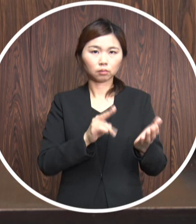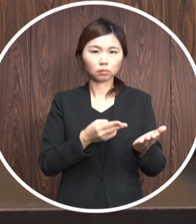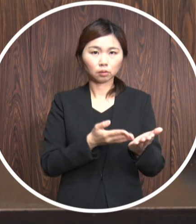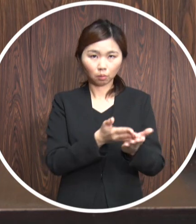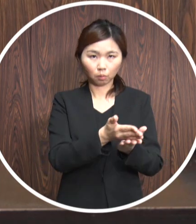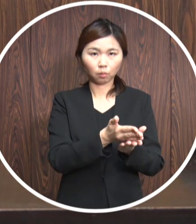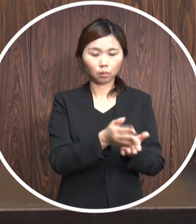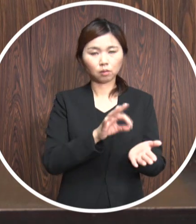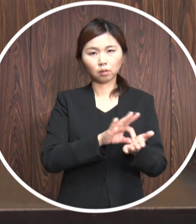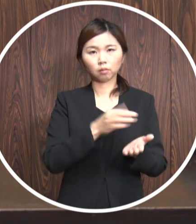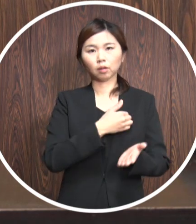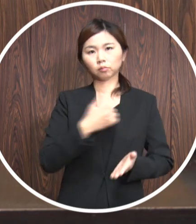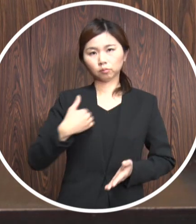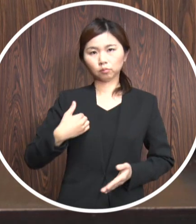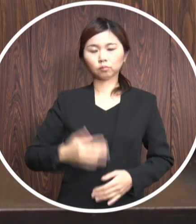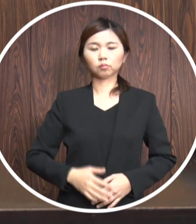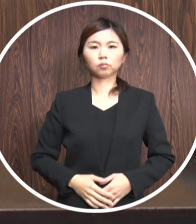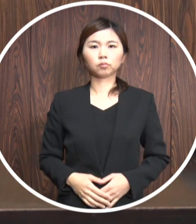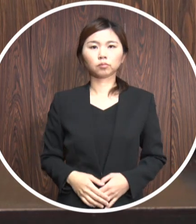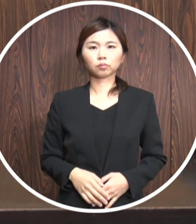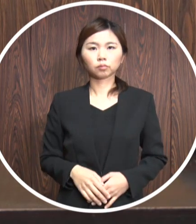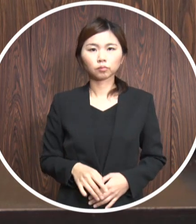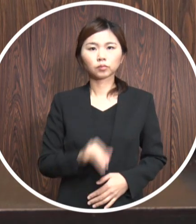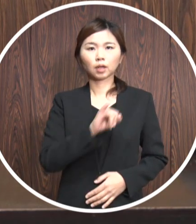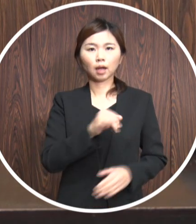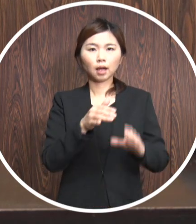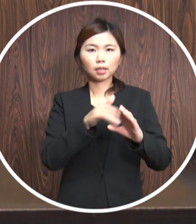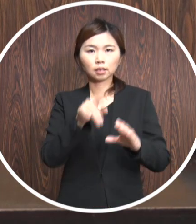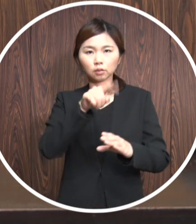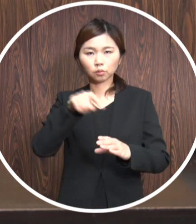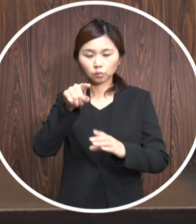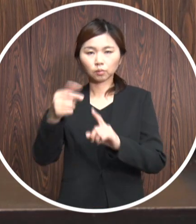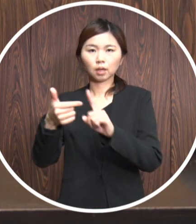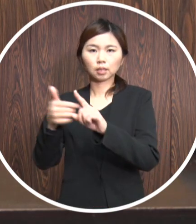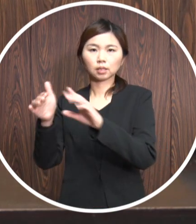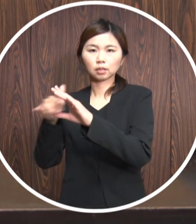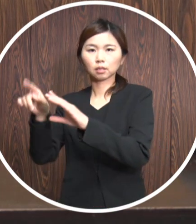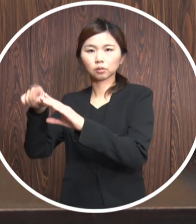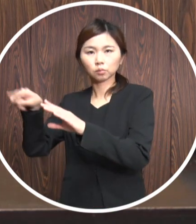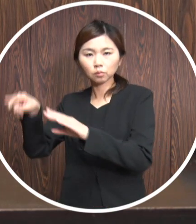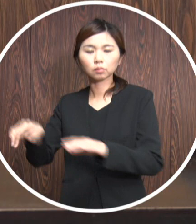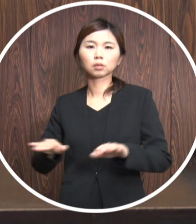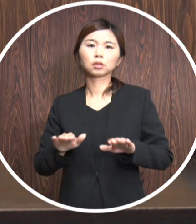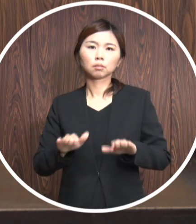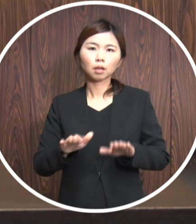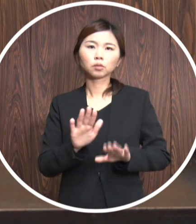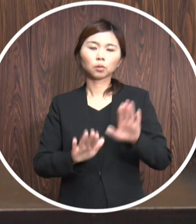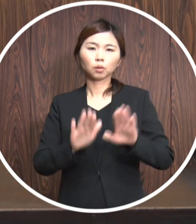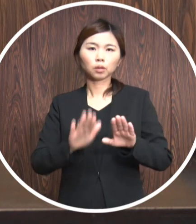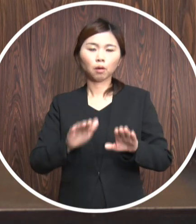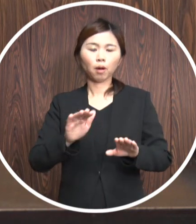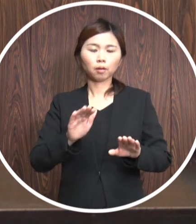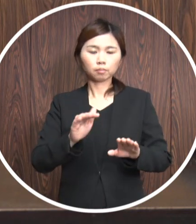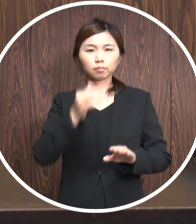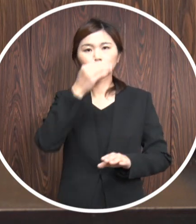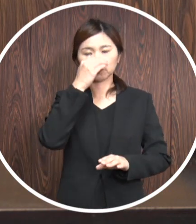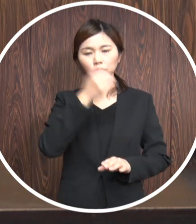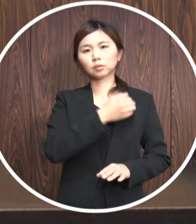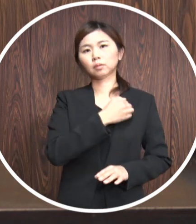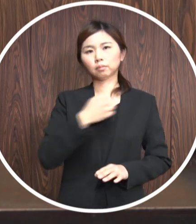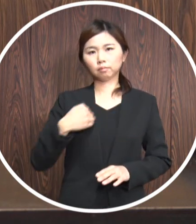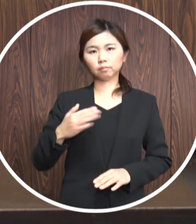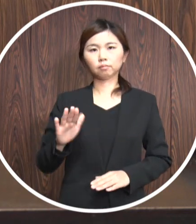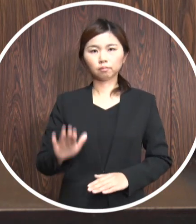したがって icu や hcu については現時点では不足はないものと考えております